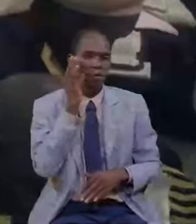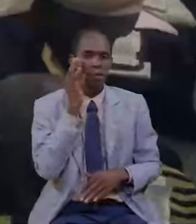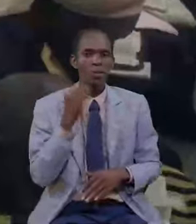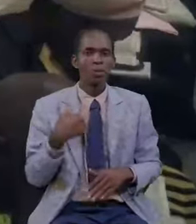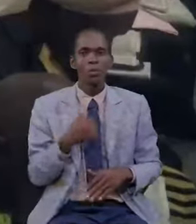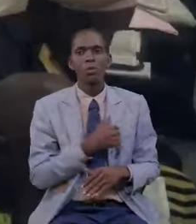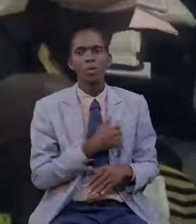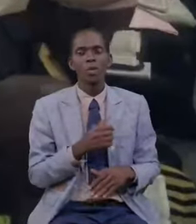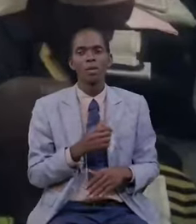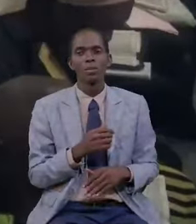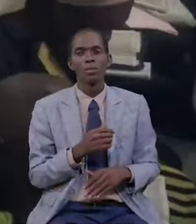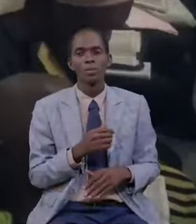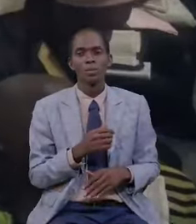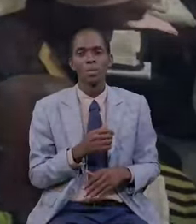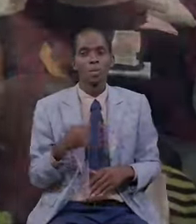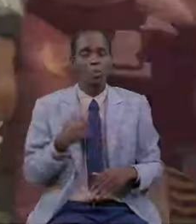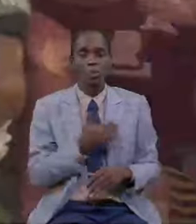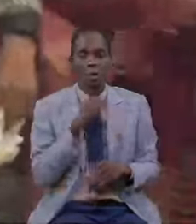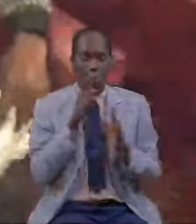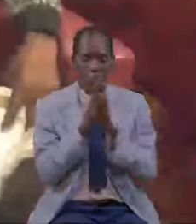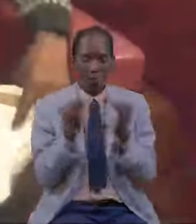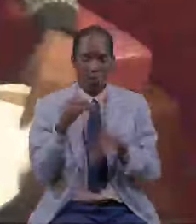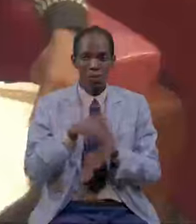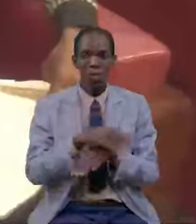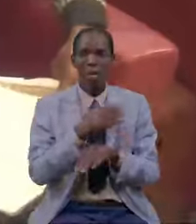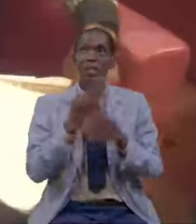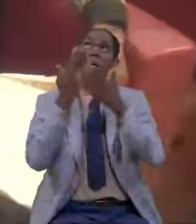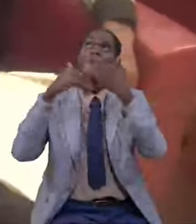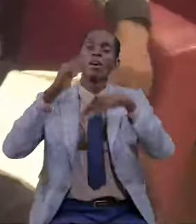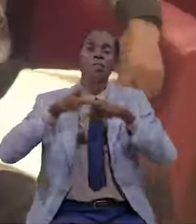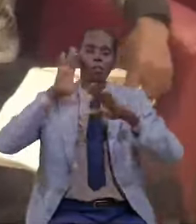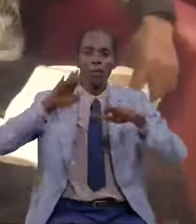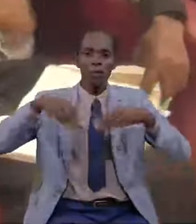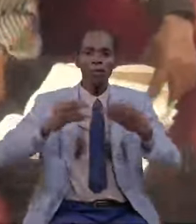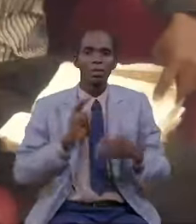soir. Et le ciel donnera sa pluie.